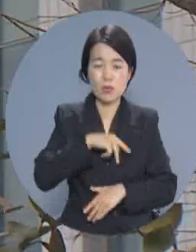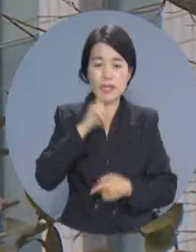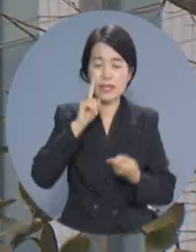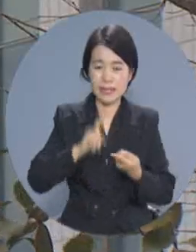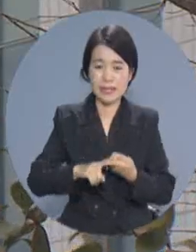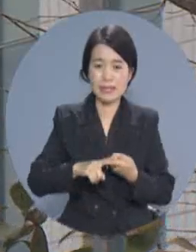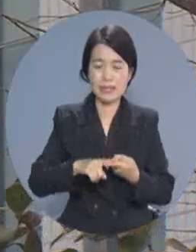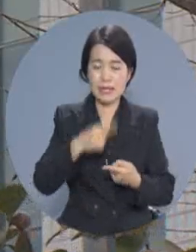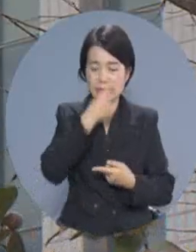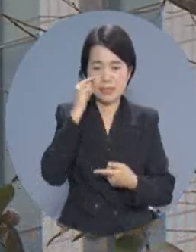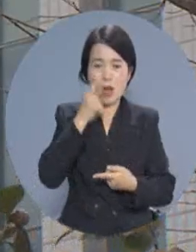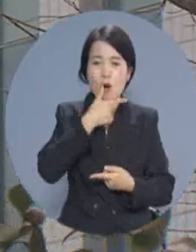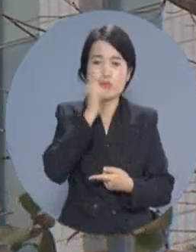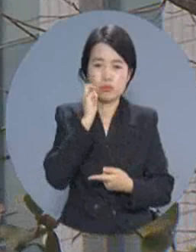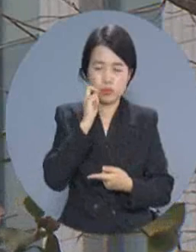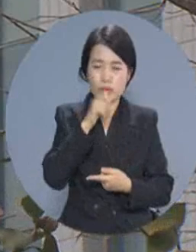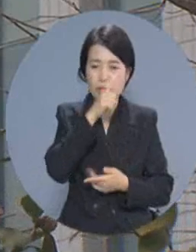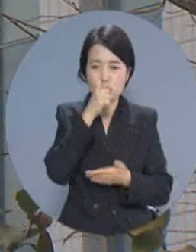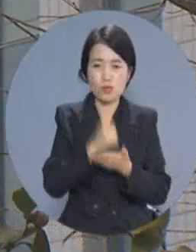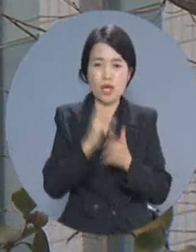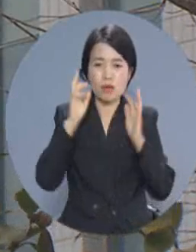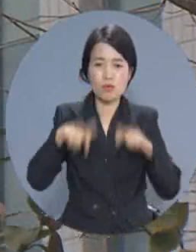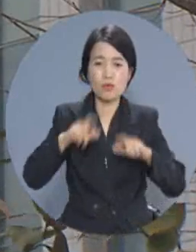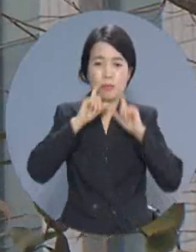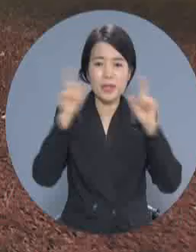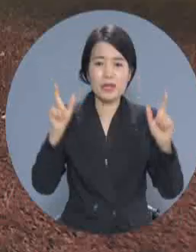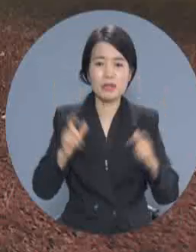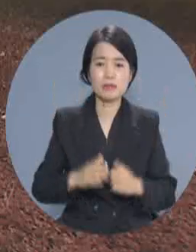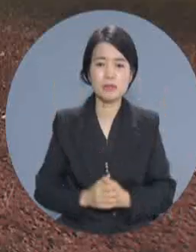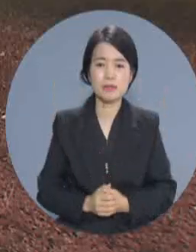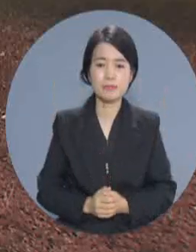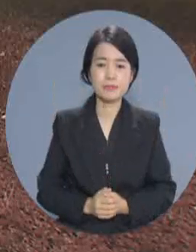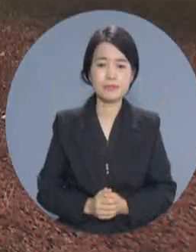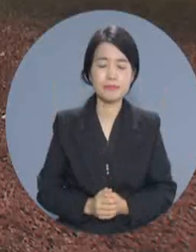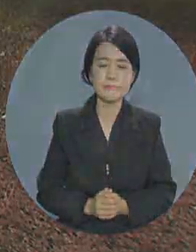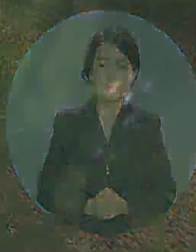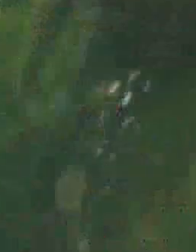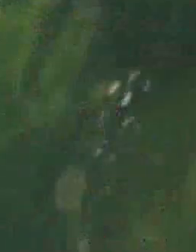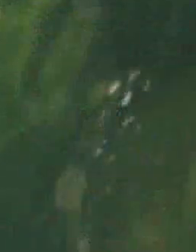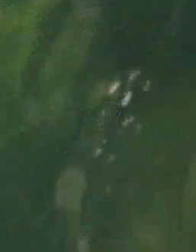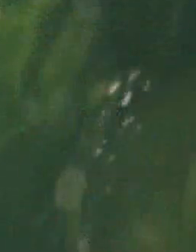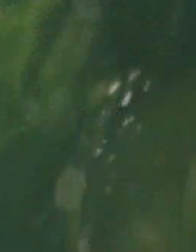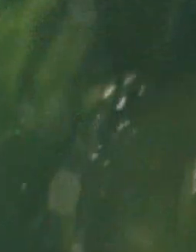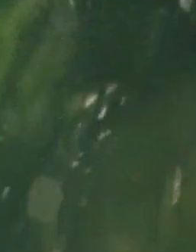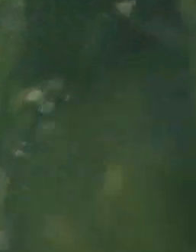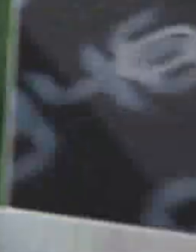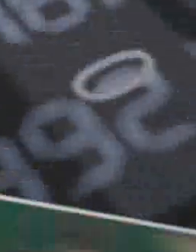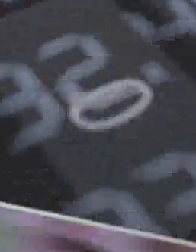대해서도 증거 불충분으로 무혐의 처리했습니다.